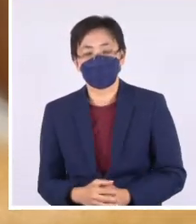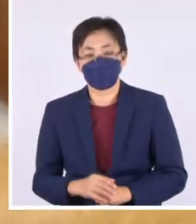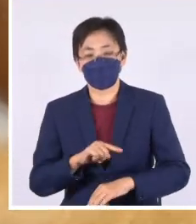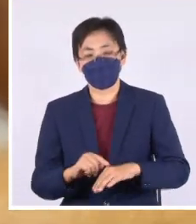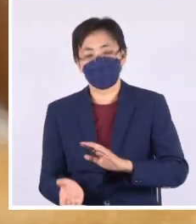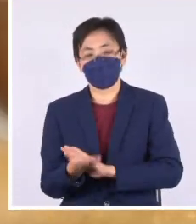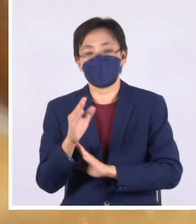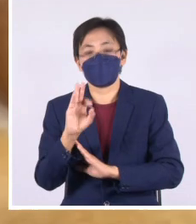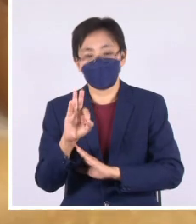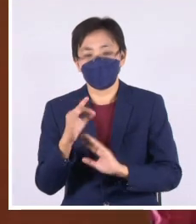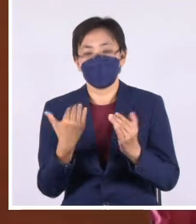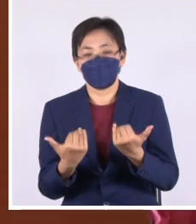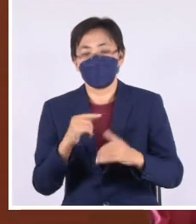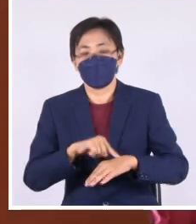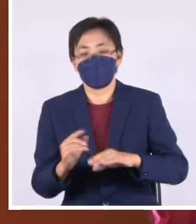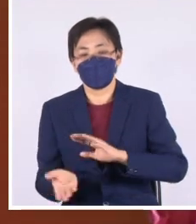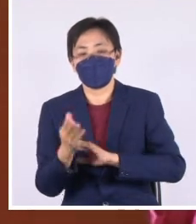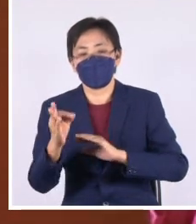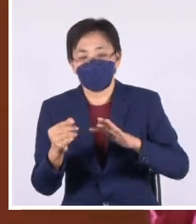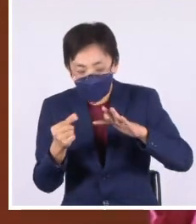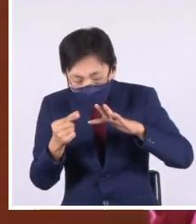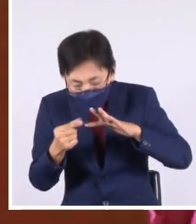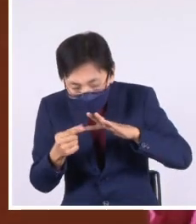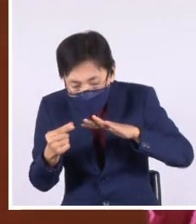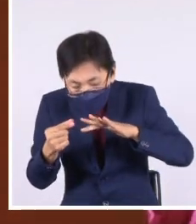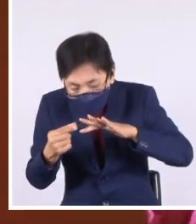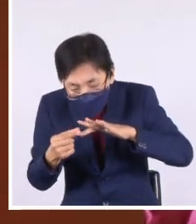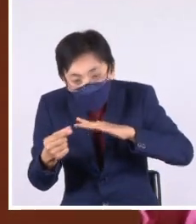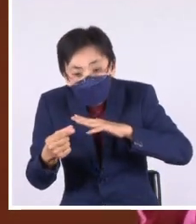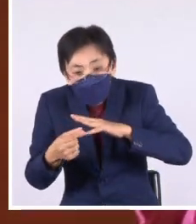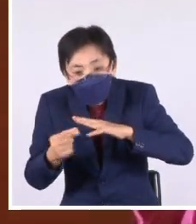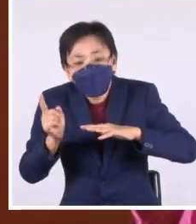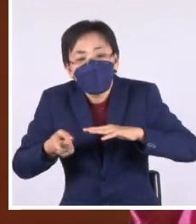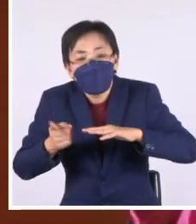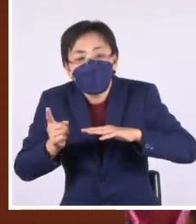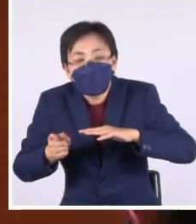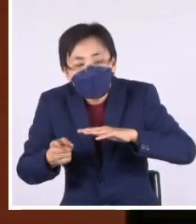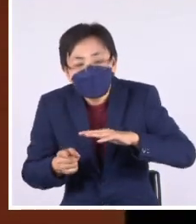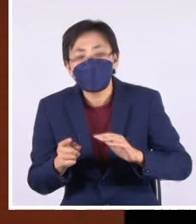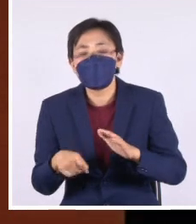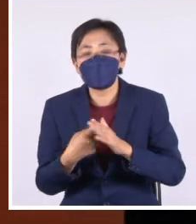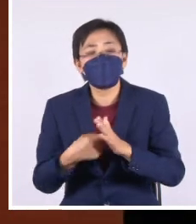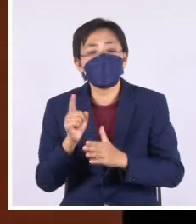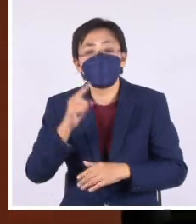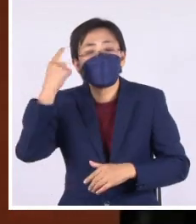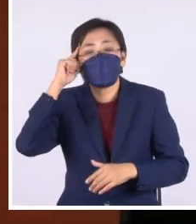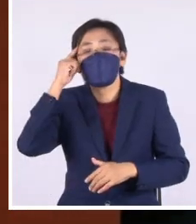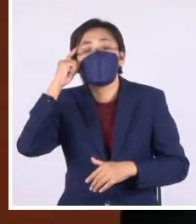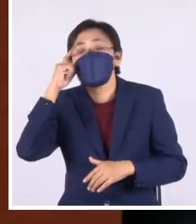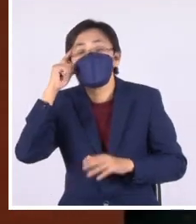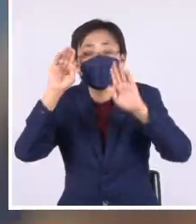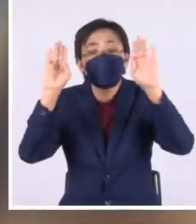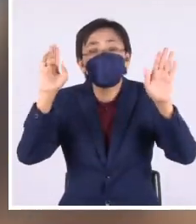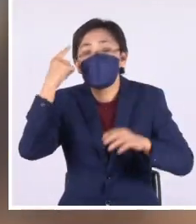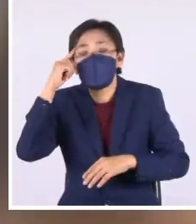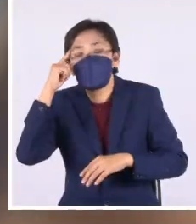มงนะคะก็คือวันนี้เวลา9โมงเดี๋ยวเราดูกันอีกทีนี่นะคะเห็นว่าทำไปเพราะรู้เท่าไม่ถึงการอีกแล้วพี่แป๊ะ